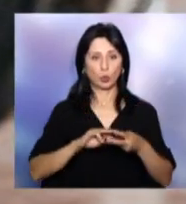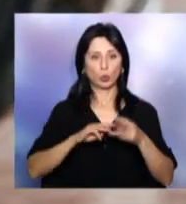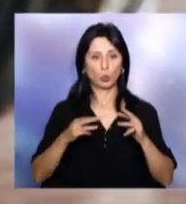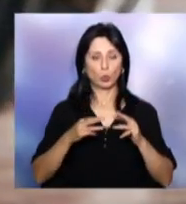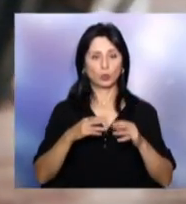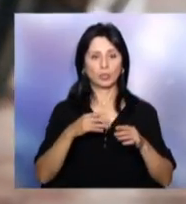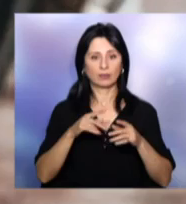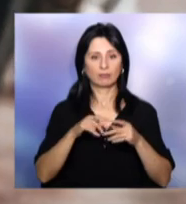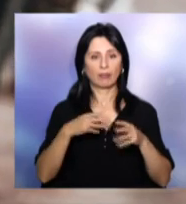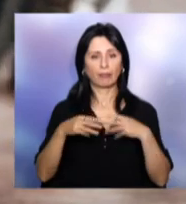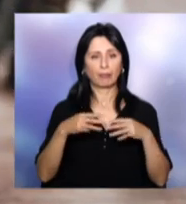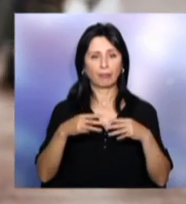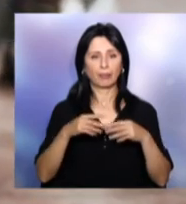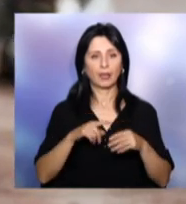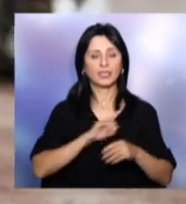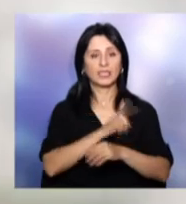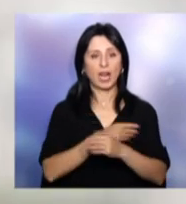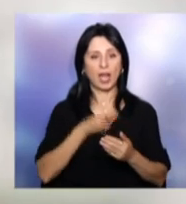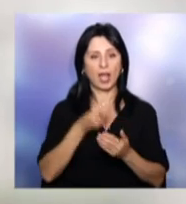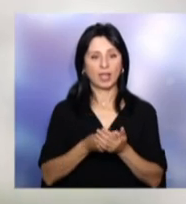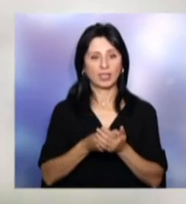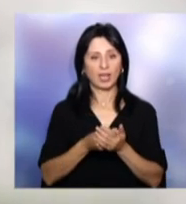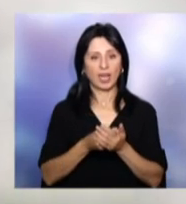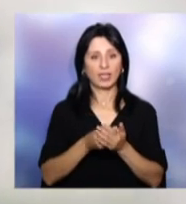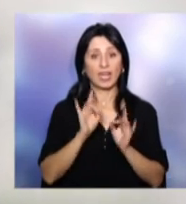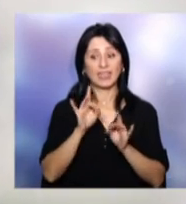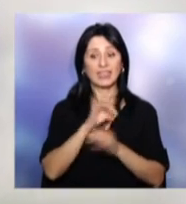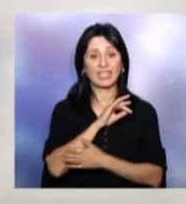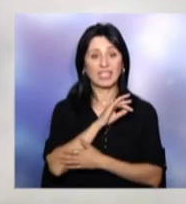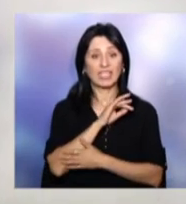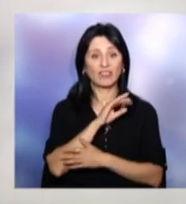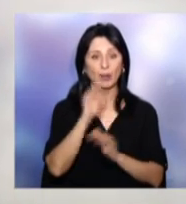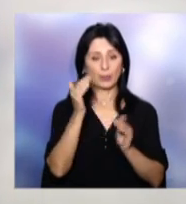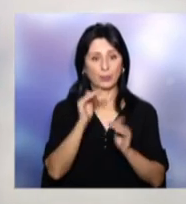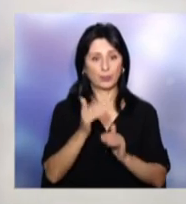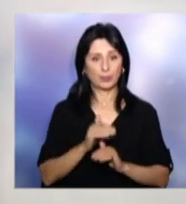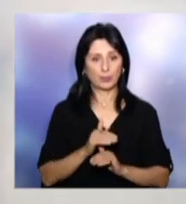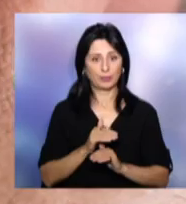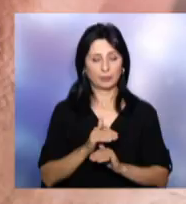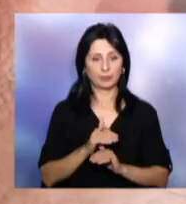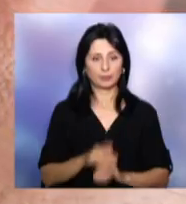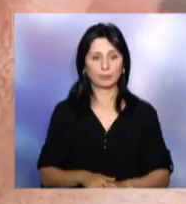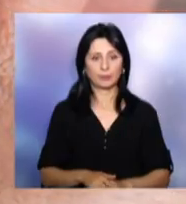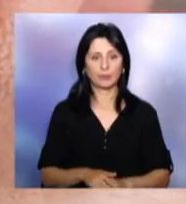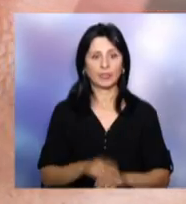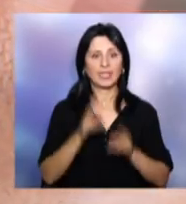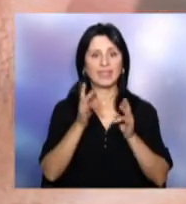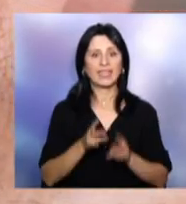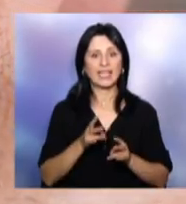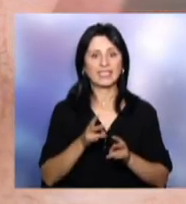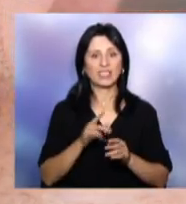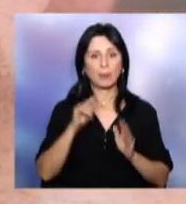კუნთების ელასტიურობის და ძალის აღდგენა, სახსარში ტკივილის ინტენსივობის შემცირება,